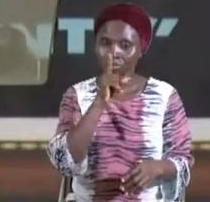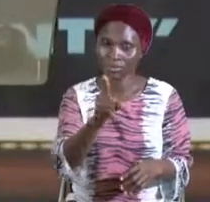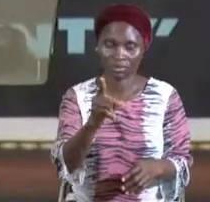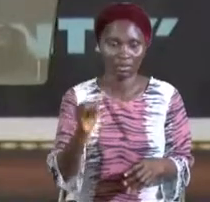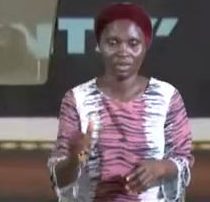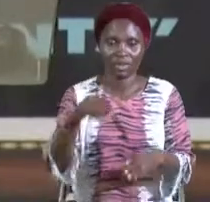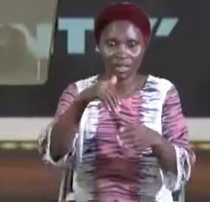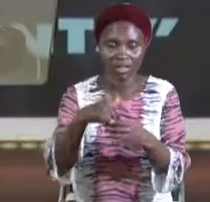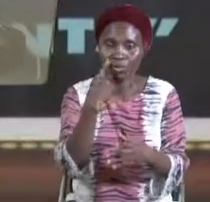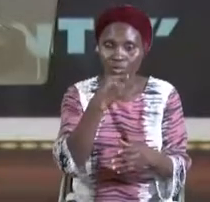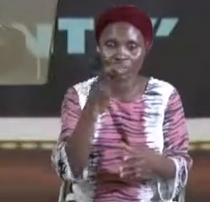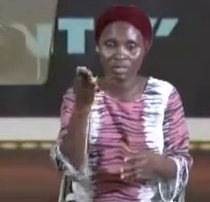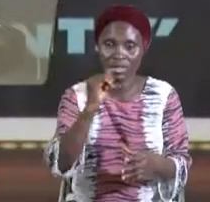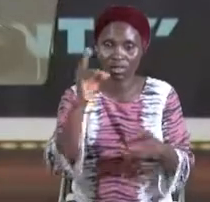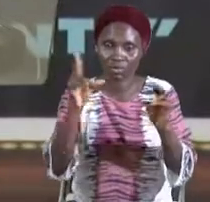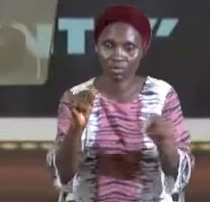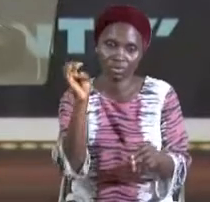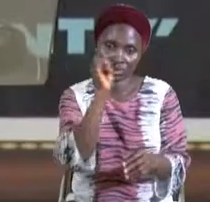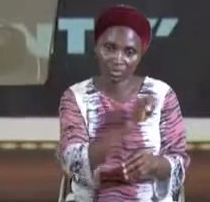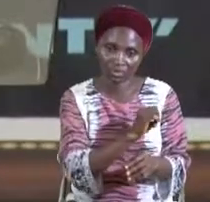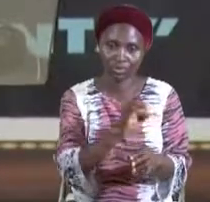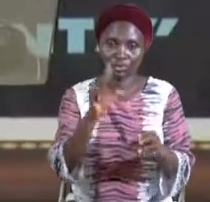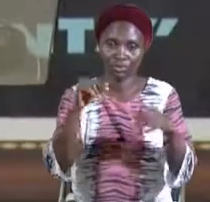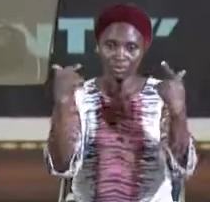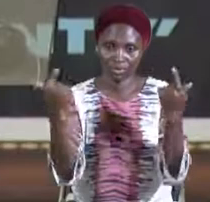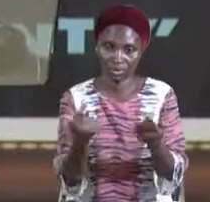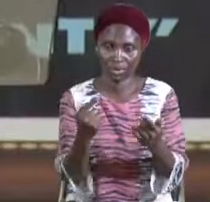me connais-tu? Lui dit Nathanaël.